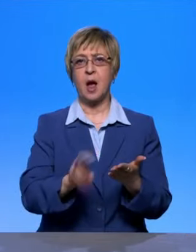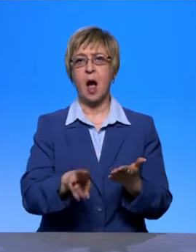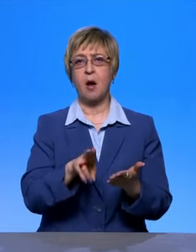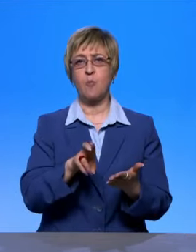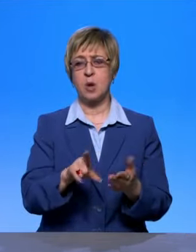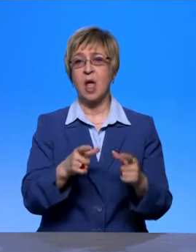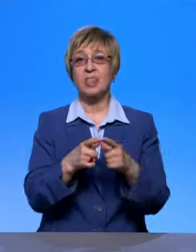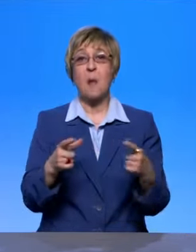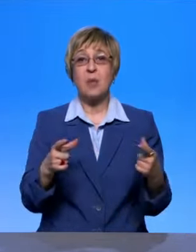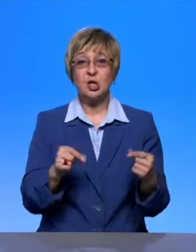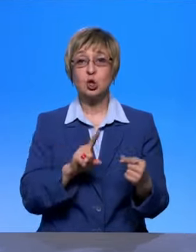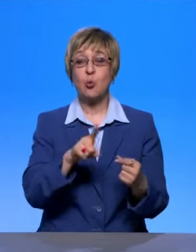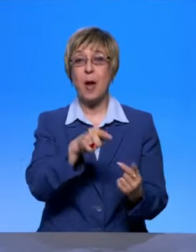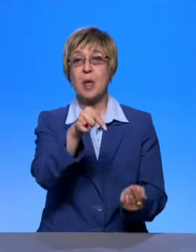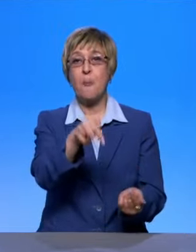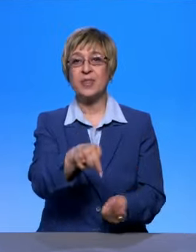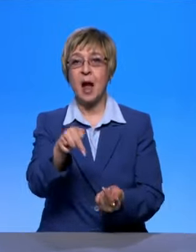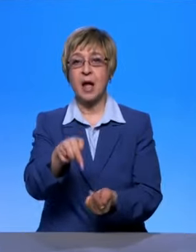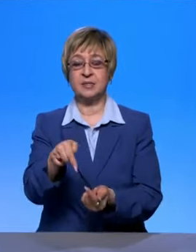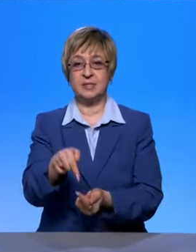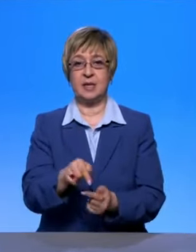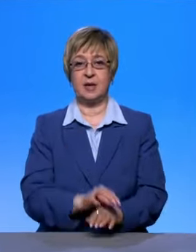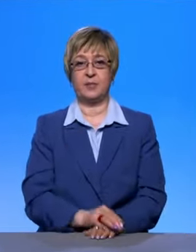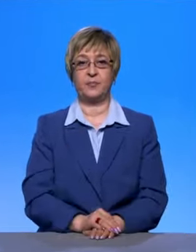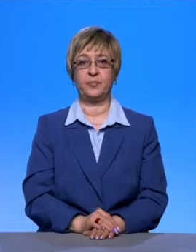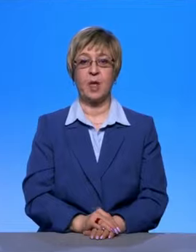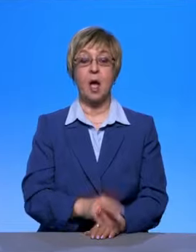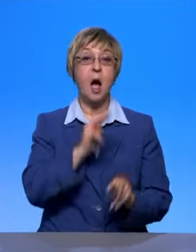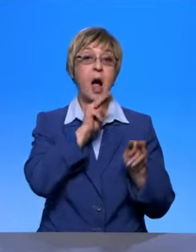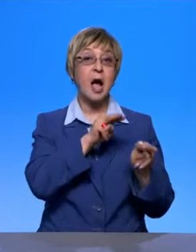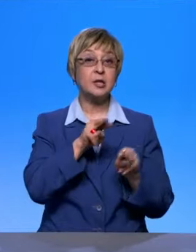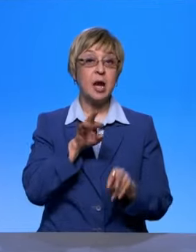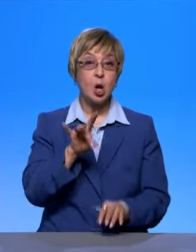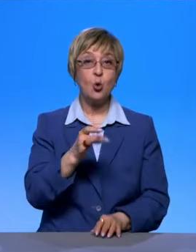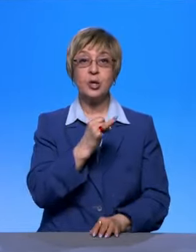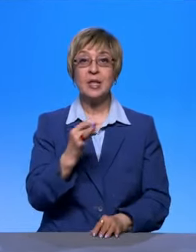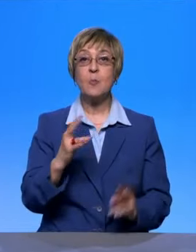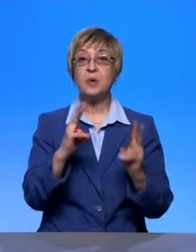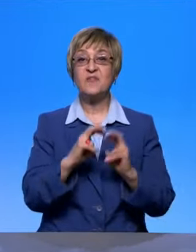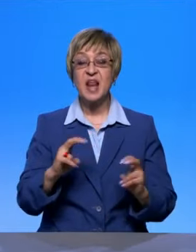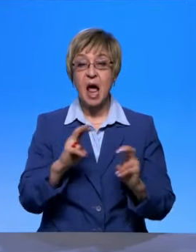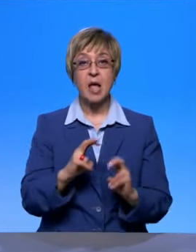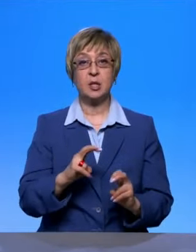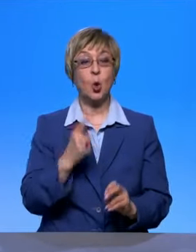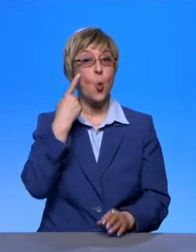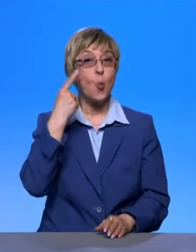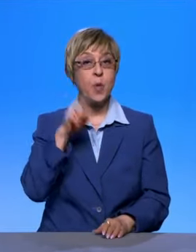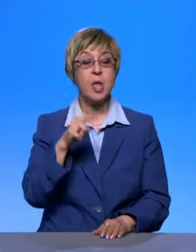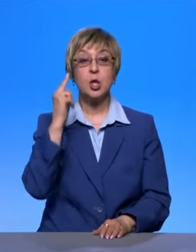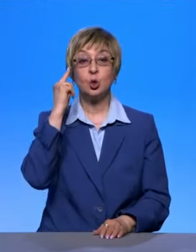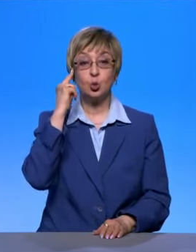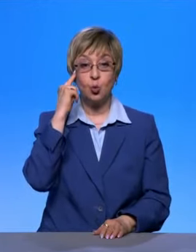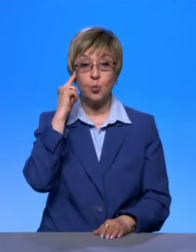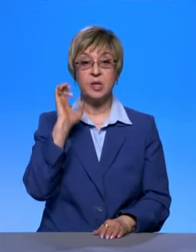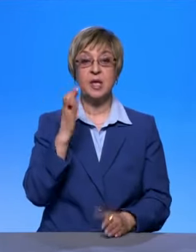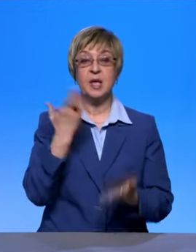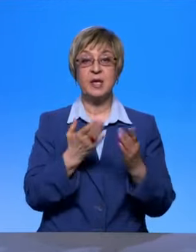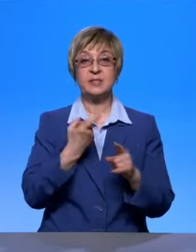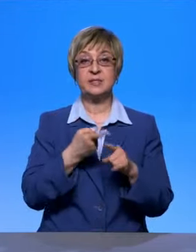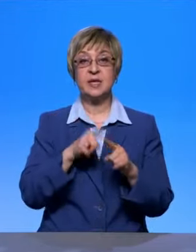там подходили. Пытался оппонировать, что контролер как раз и проверяет умение думать. И если с этим умением